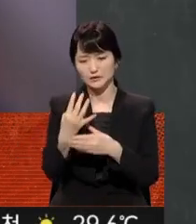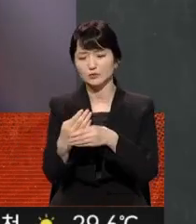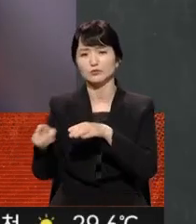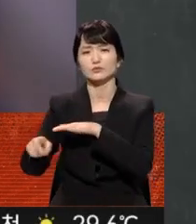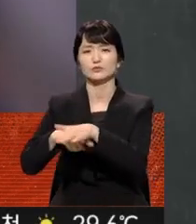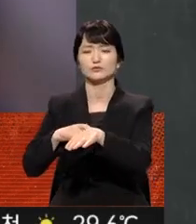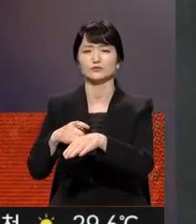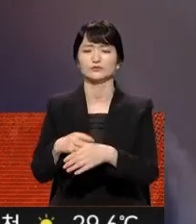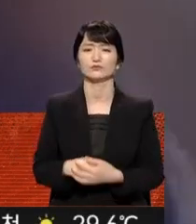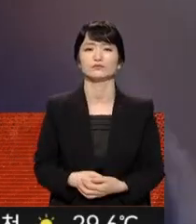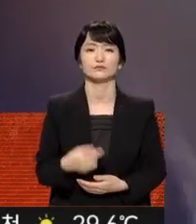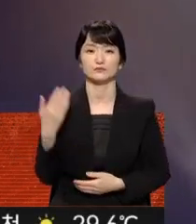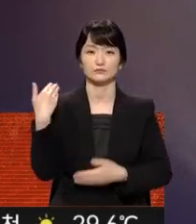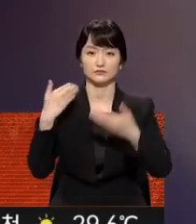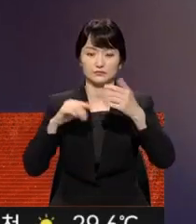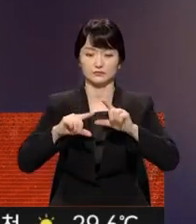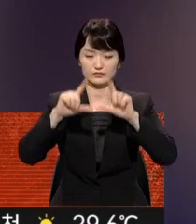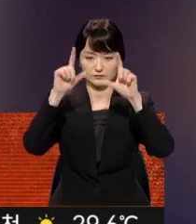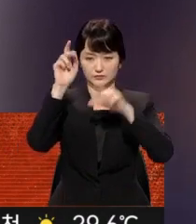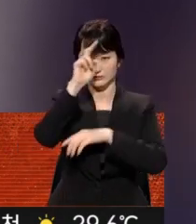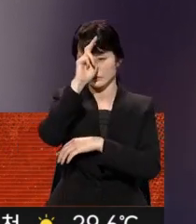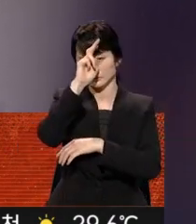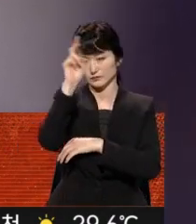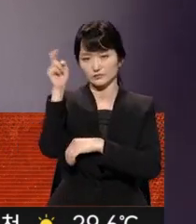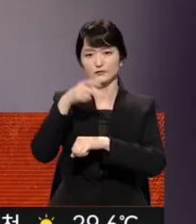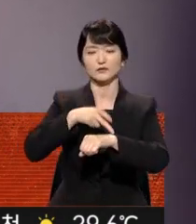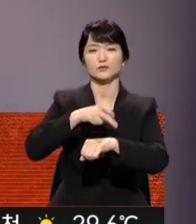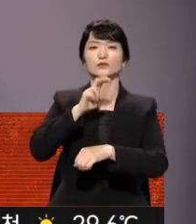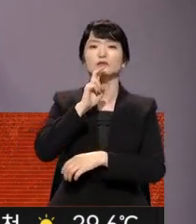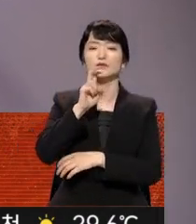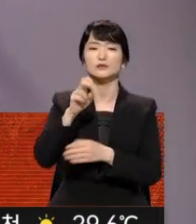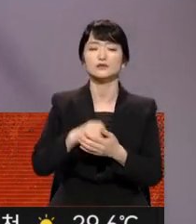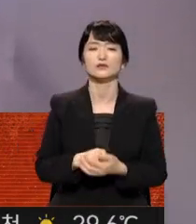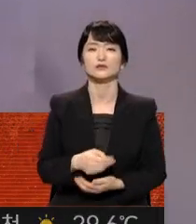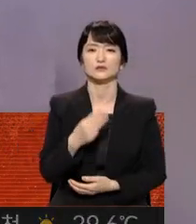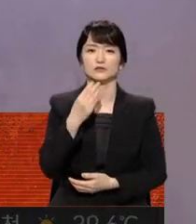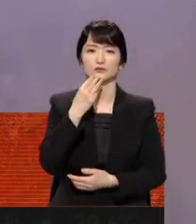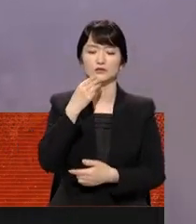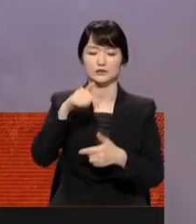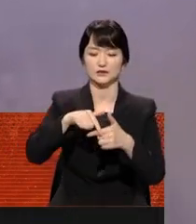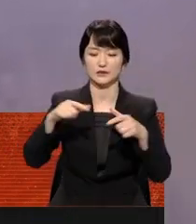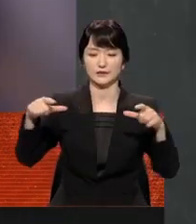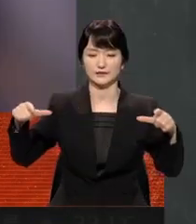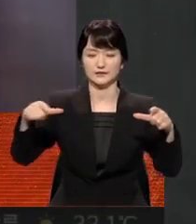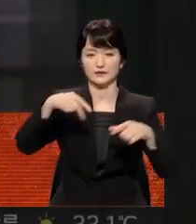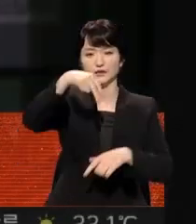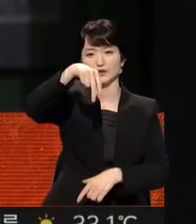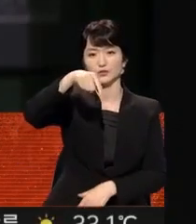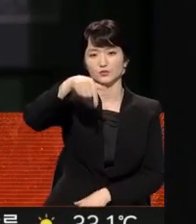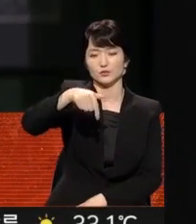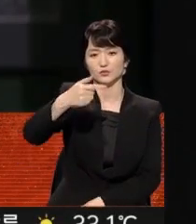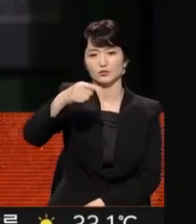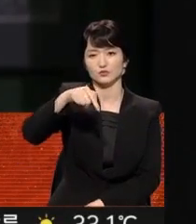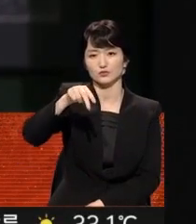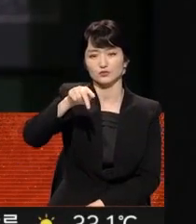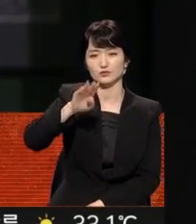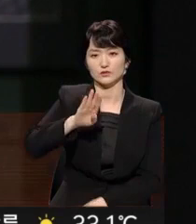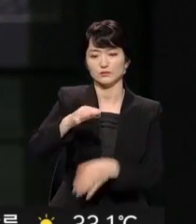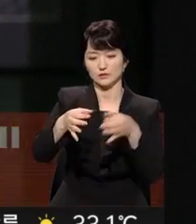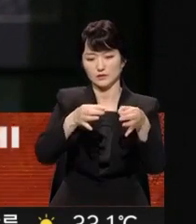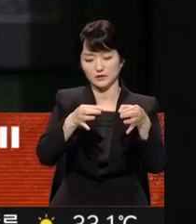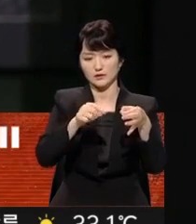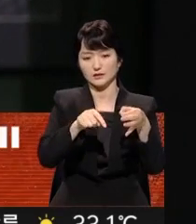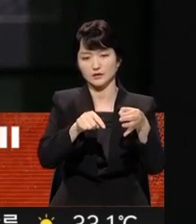이제는. 네, 지난 9일 오후 12시 20분쯤에 서울 강남의 한 속눈썹 관리샵에서 발생한 사건입니다. 이 가게는 예약제로 운영이